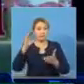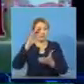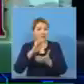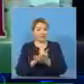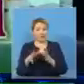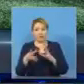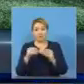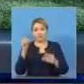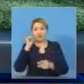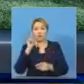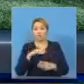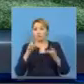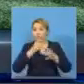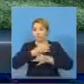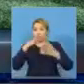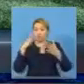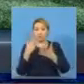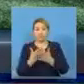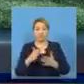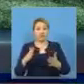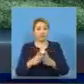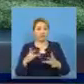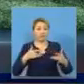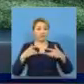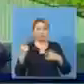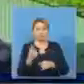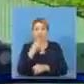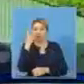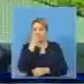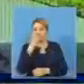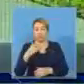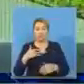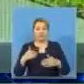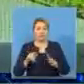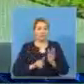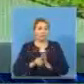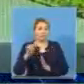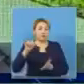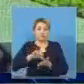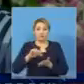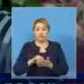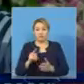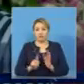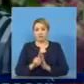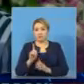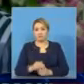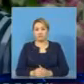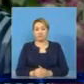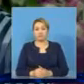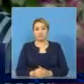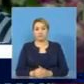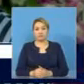познакомились в обществе глухих. Они одни из первых артистов театра «Клоунада». Выступают с момента его основания.